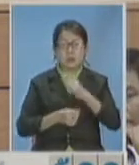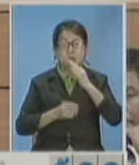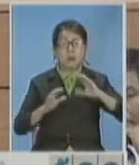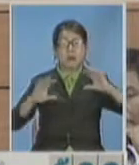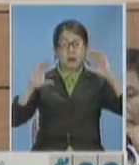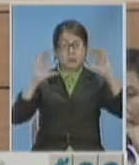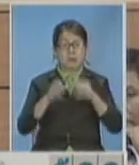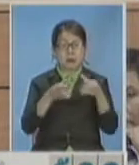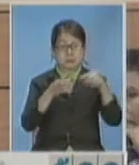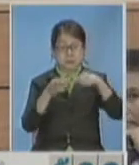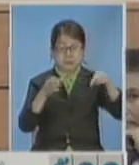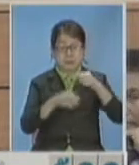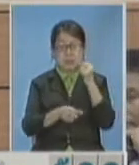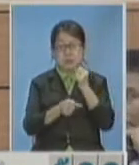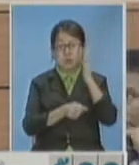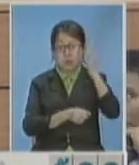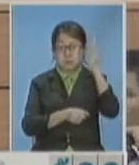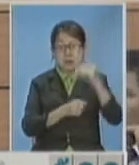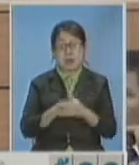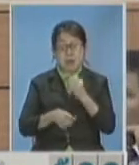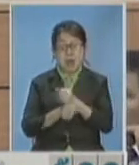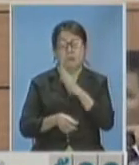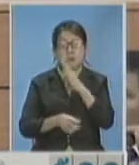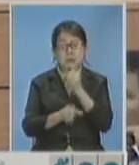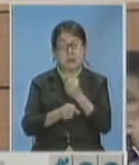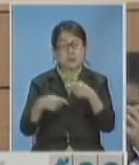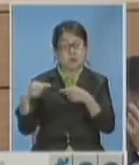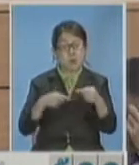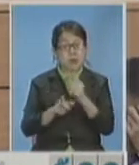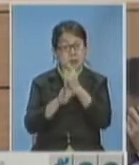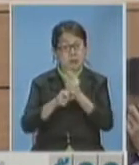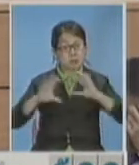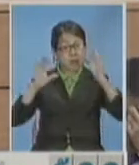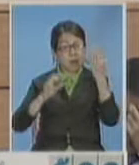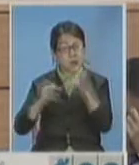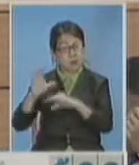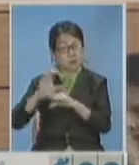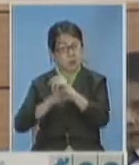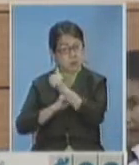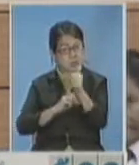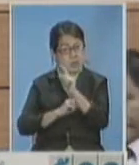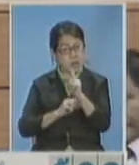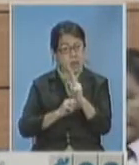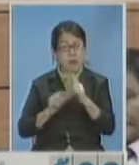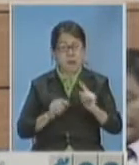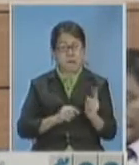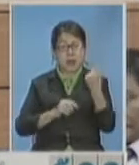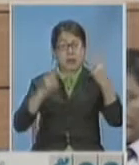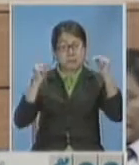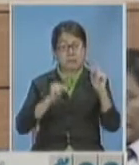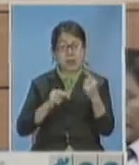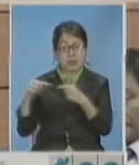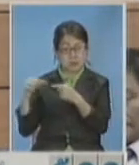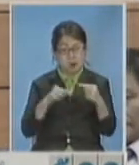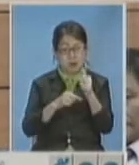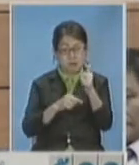ลชุดนี้ได้สานต่อรัฐบาลชุดที่แล้วในโครงการดีๆอย่างนี้ประเทศชาติก็จะมีเงินตราไหลเข้ามา